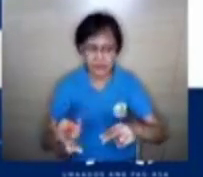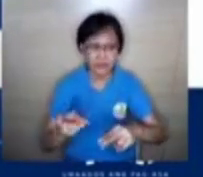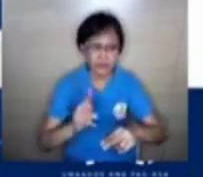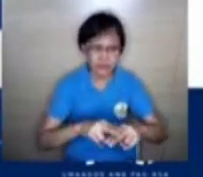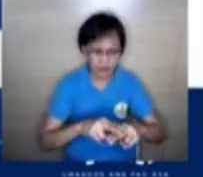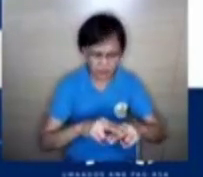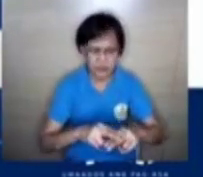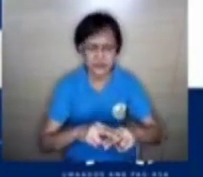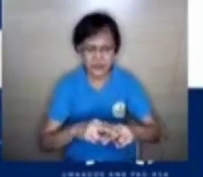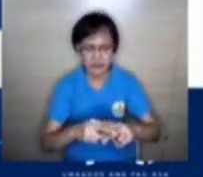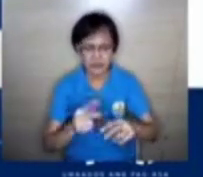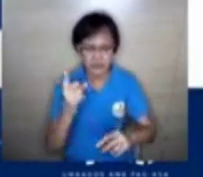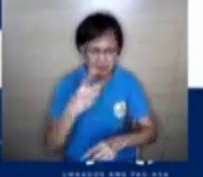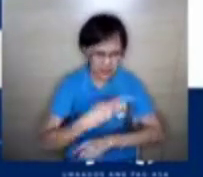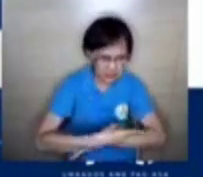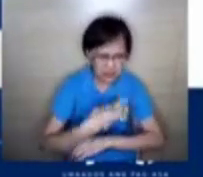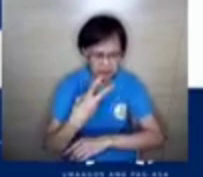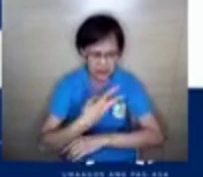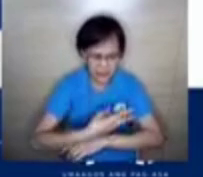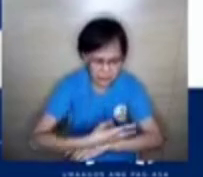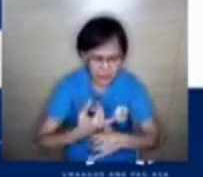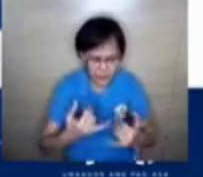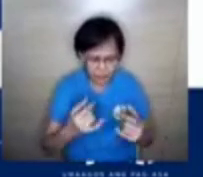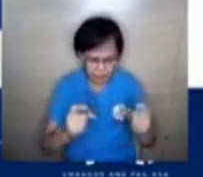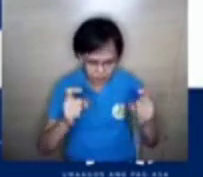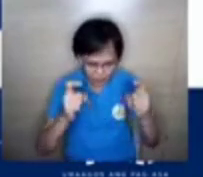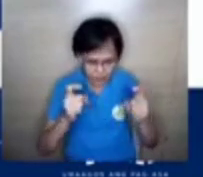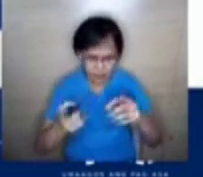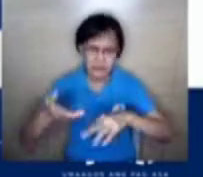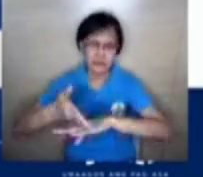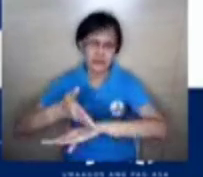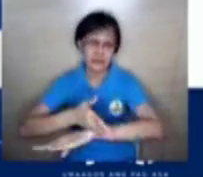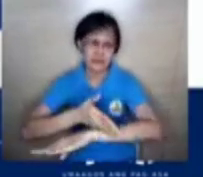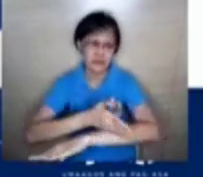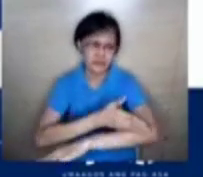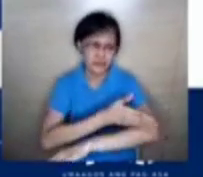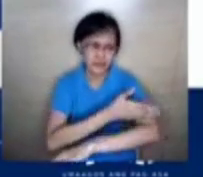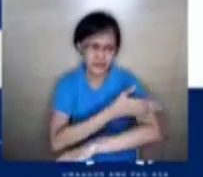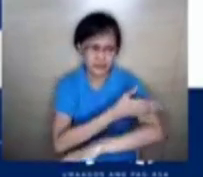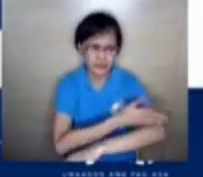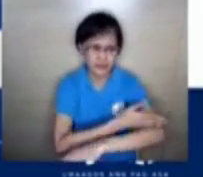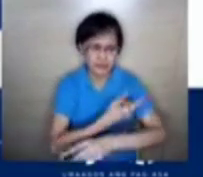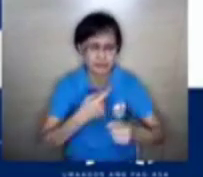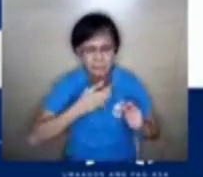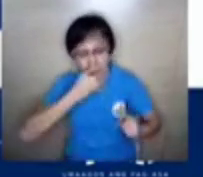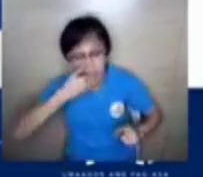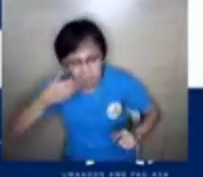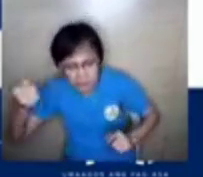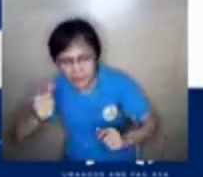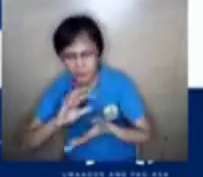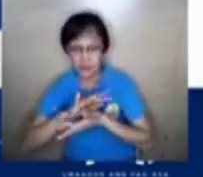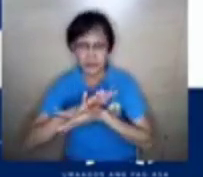1-2 araw nakukuha na natin kagad ang mga results ng PCR testing at meron din tayong ICLIA testing.